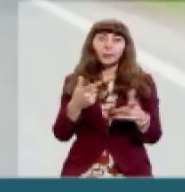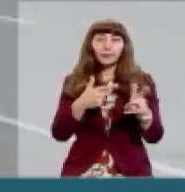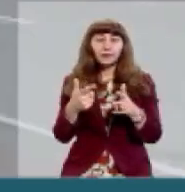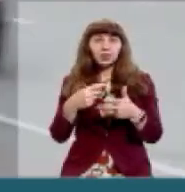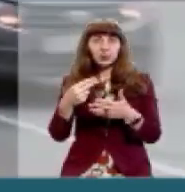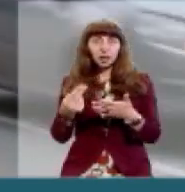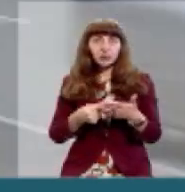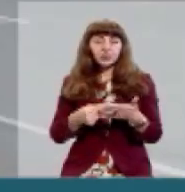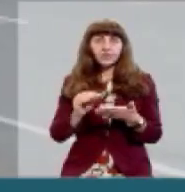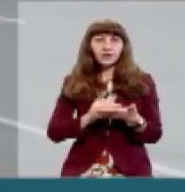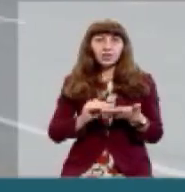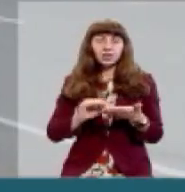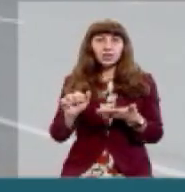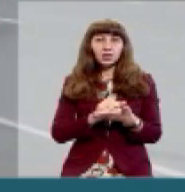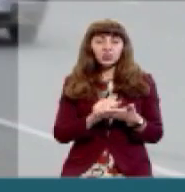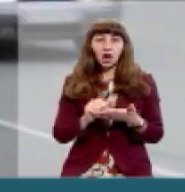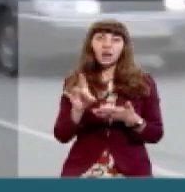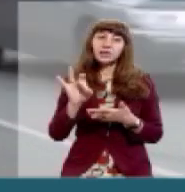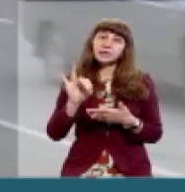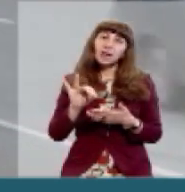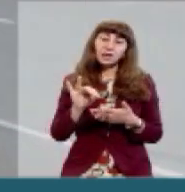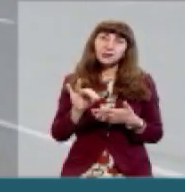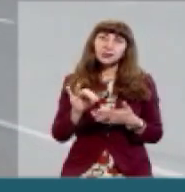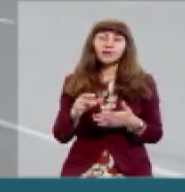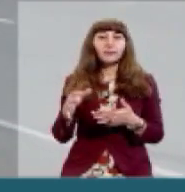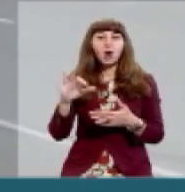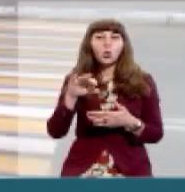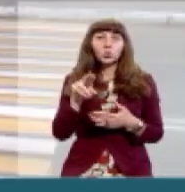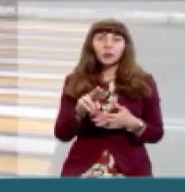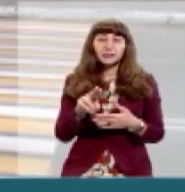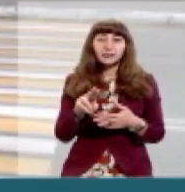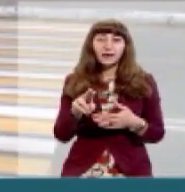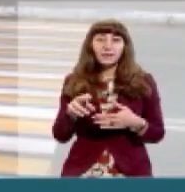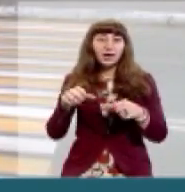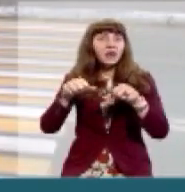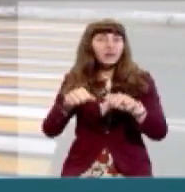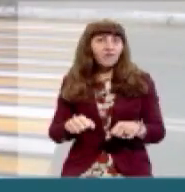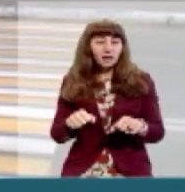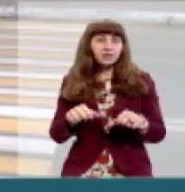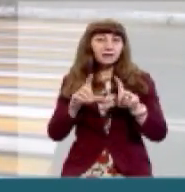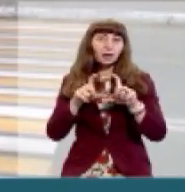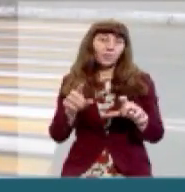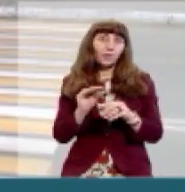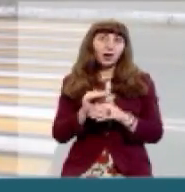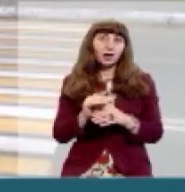о государственной регистрации транспортных средств, водительских удостоверений и государственных